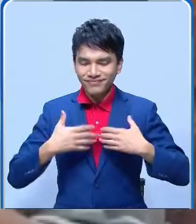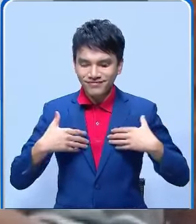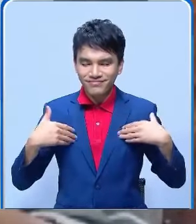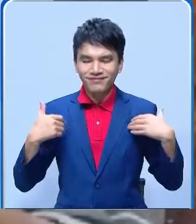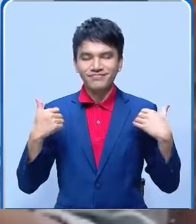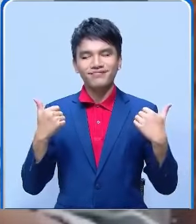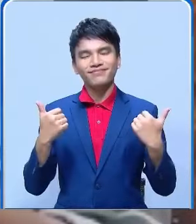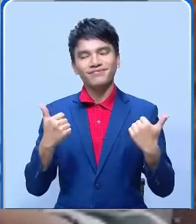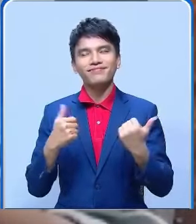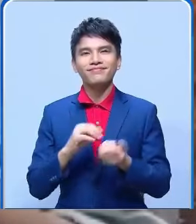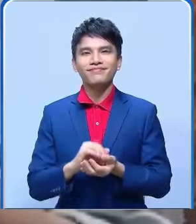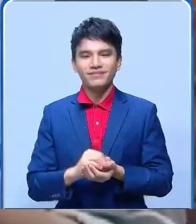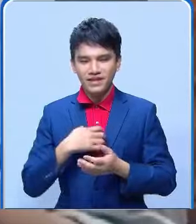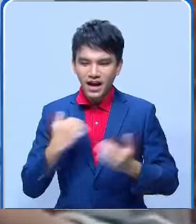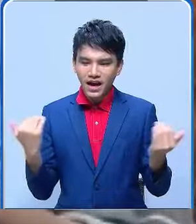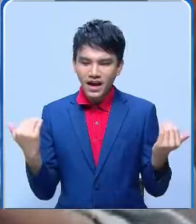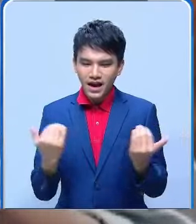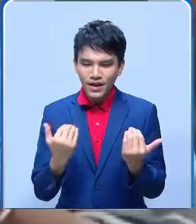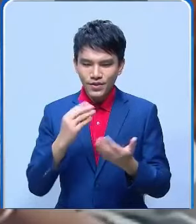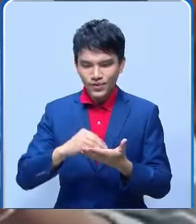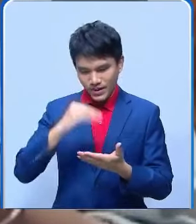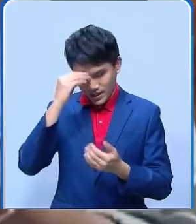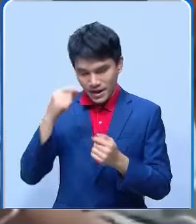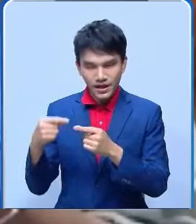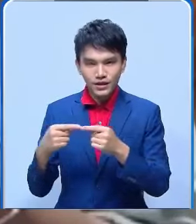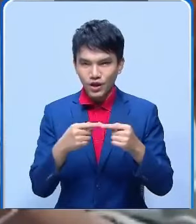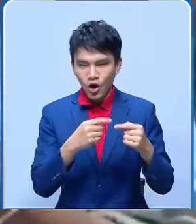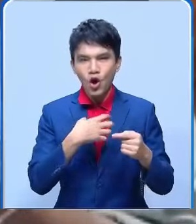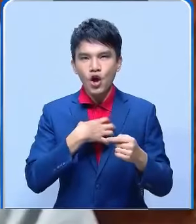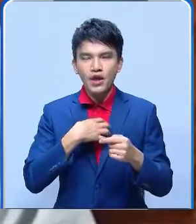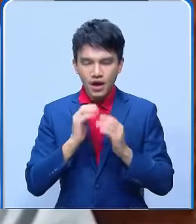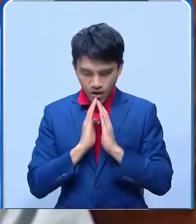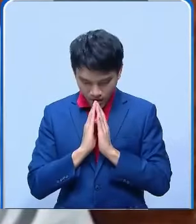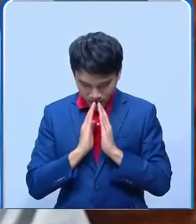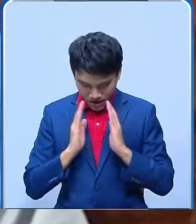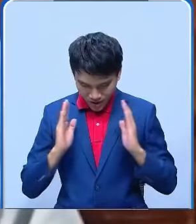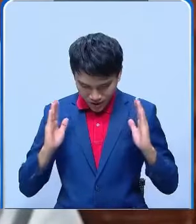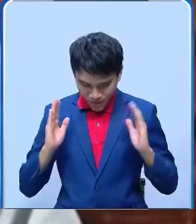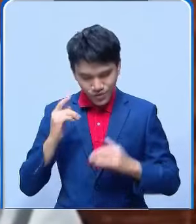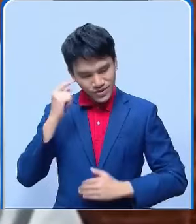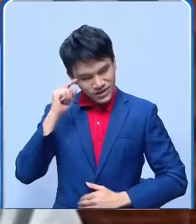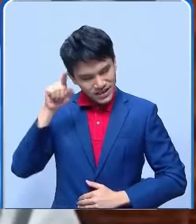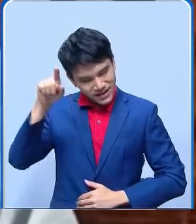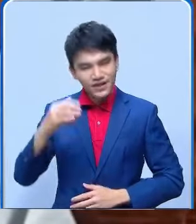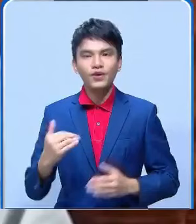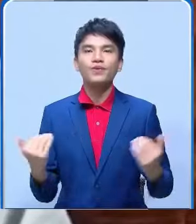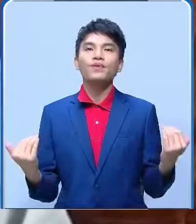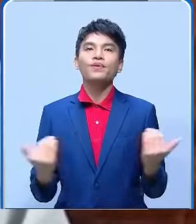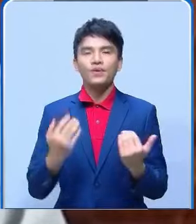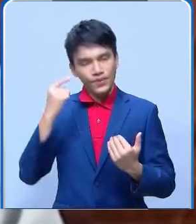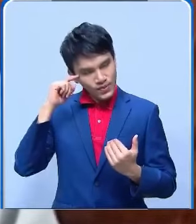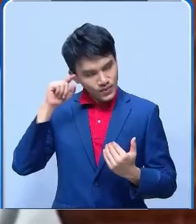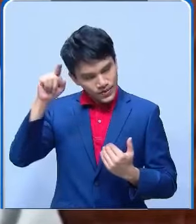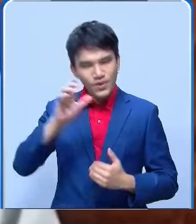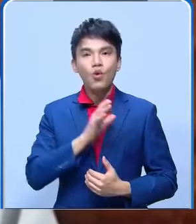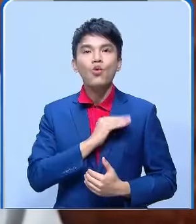ได้ แล้วก็ขอให้ลูกได้กลับมาเรียนต่อครับ ครับ ครับขอบคุณครับ คิดถึงกลัวเขาจะทำร้ายลู